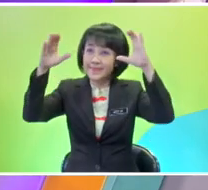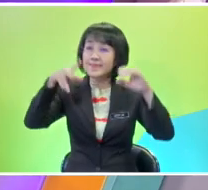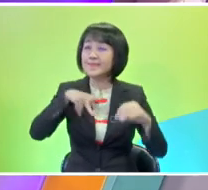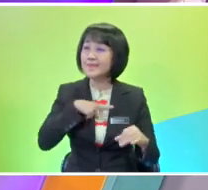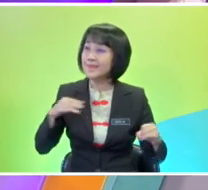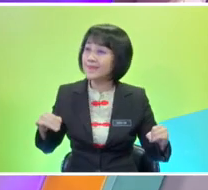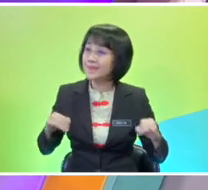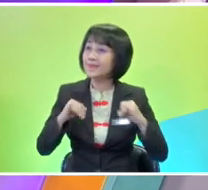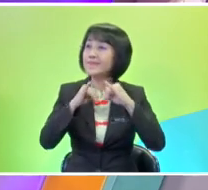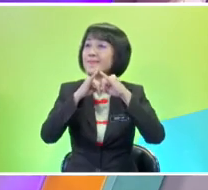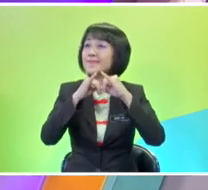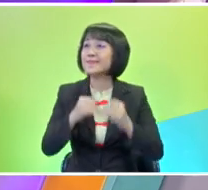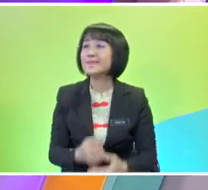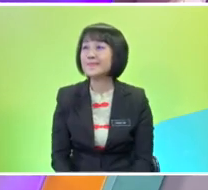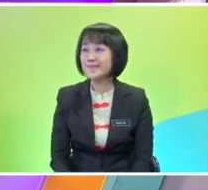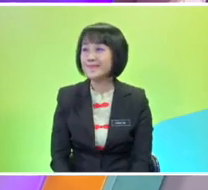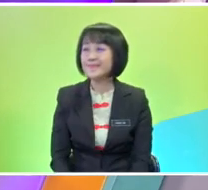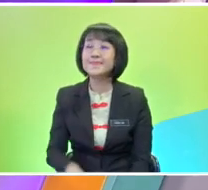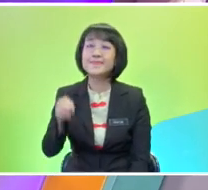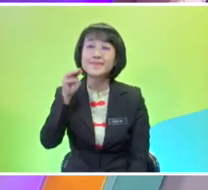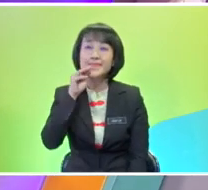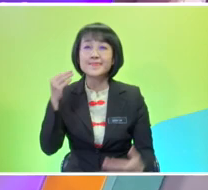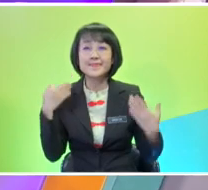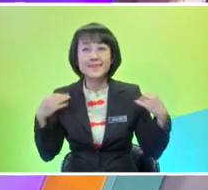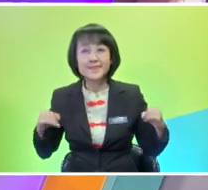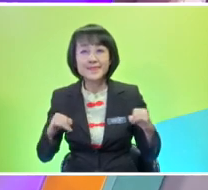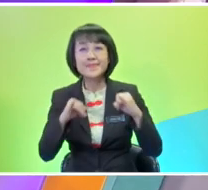empatnya ada tambahan ada istana ikan ada